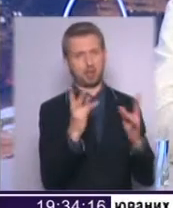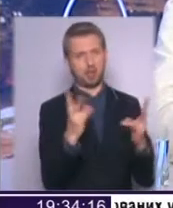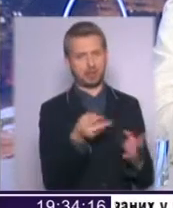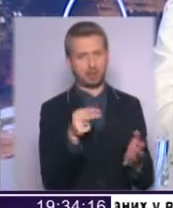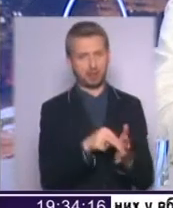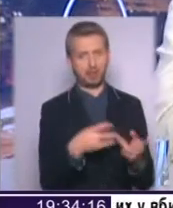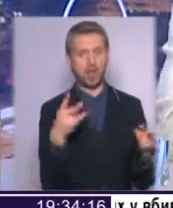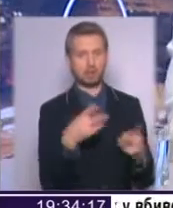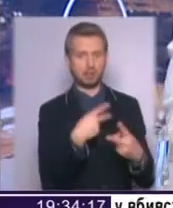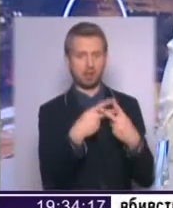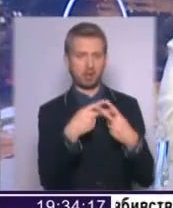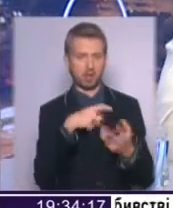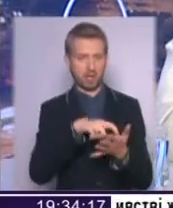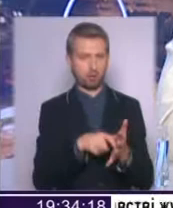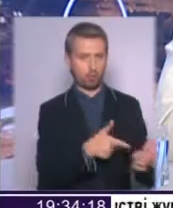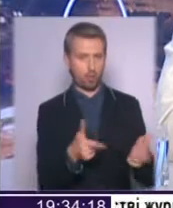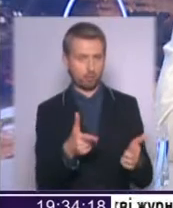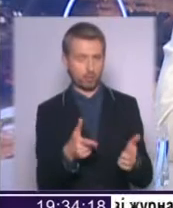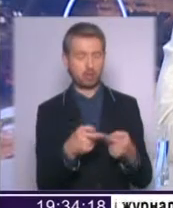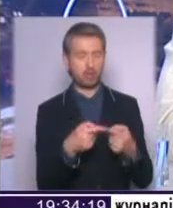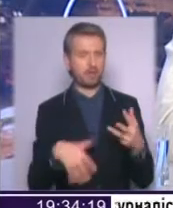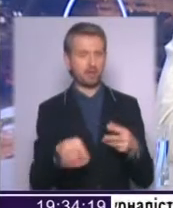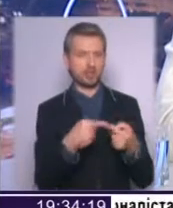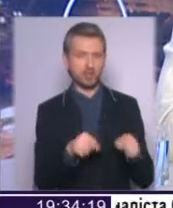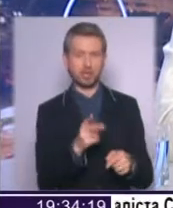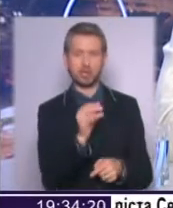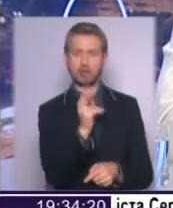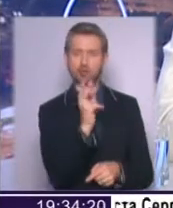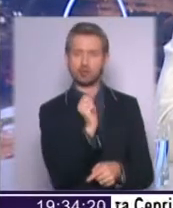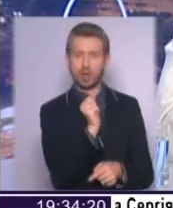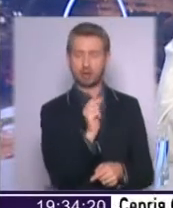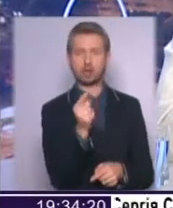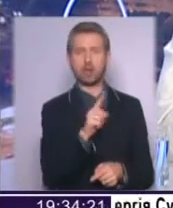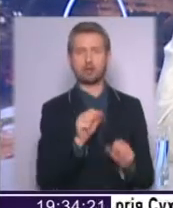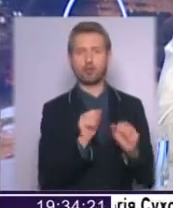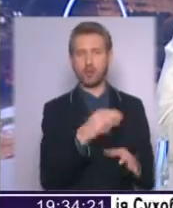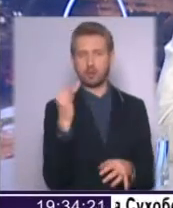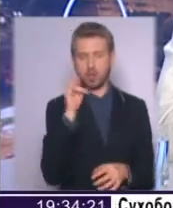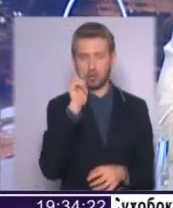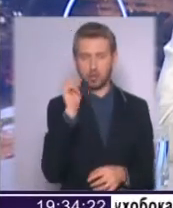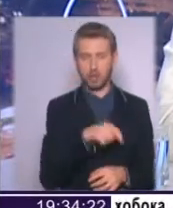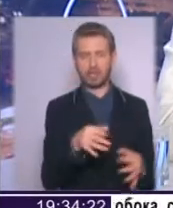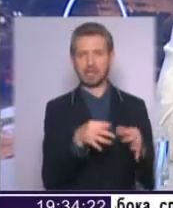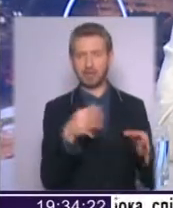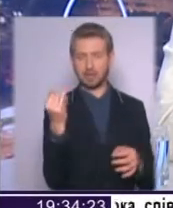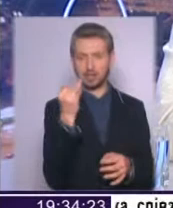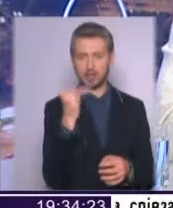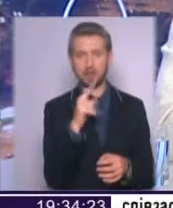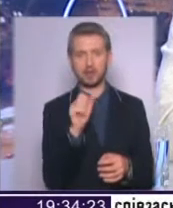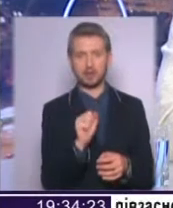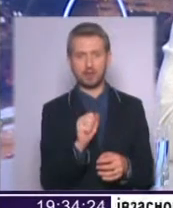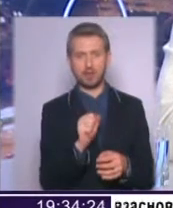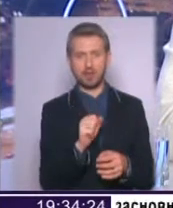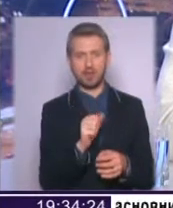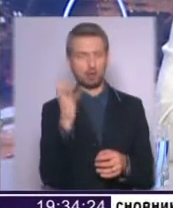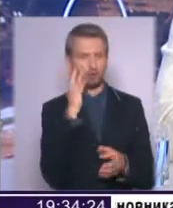треба камери готувати. Та й всім решта. Кравчука за те, що здали інтереси України, ядерні інтереси, за розбазарення